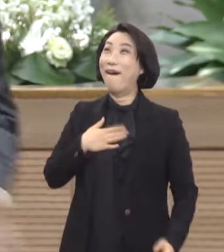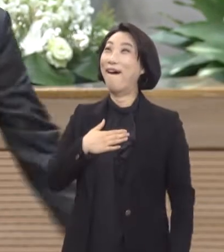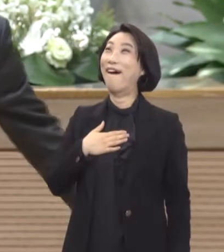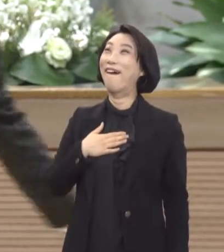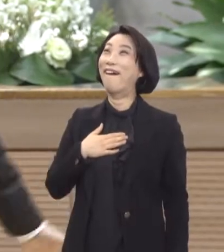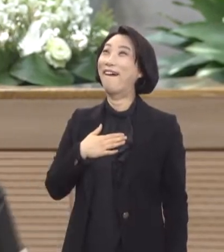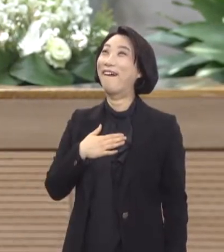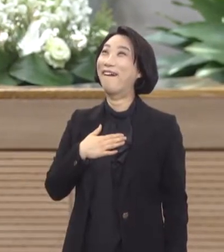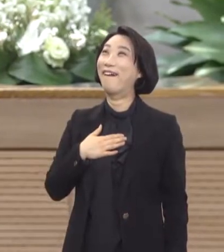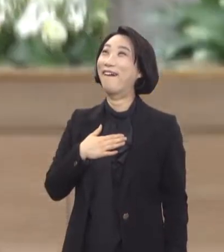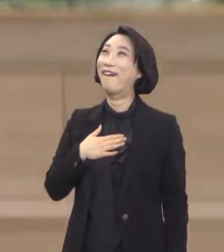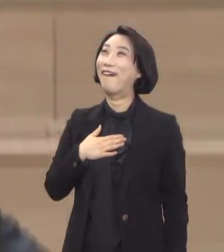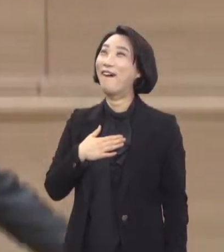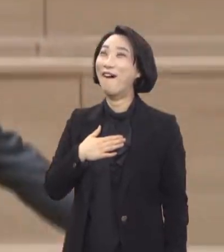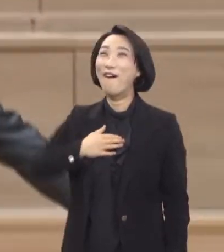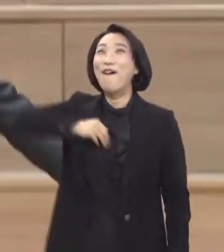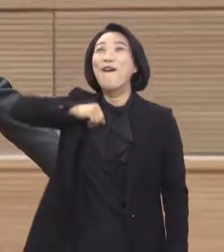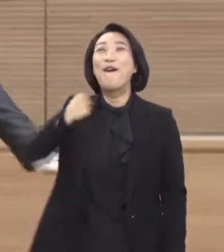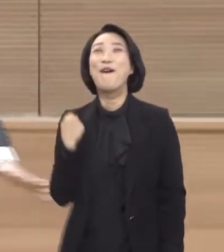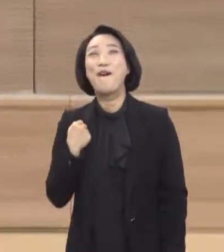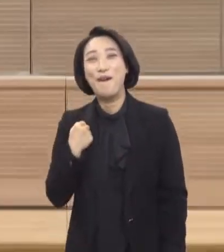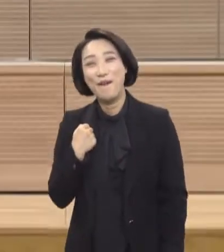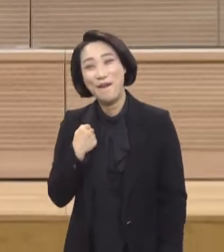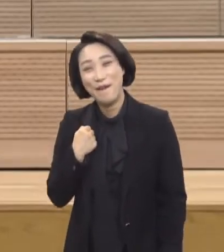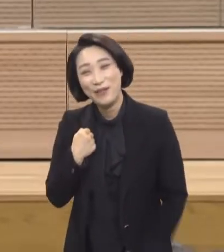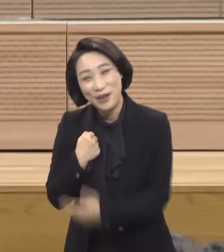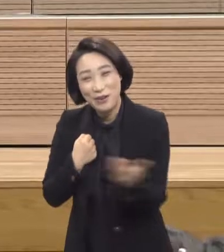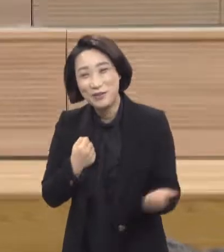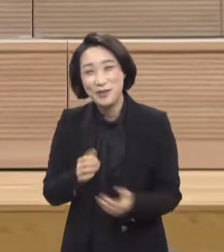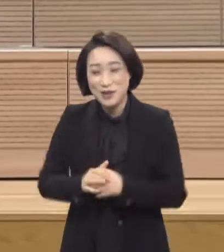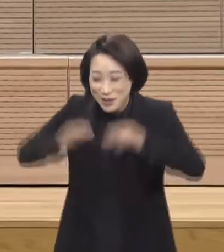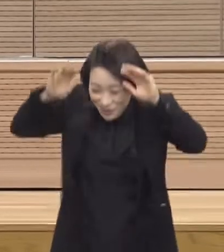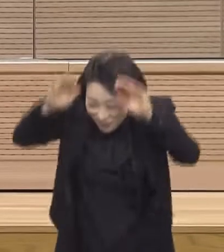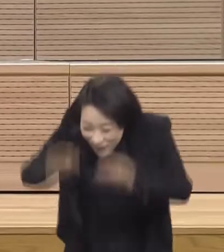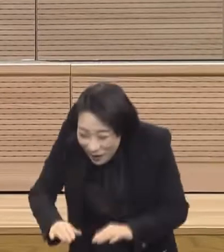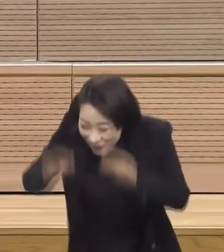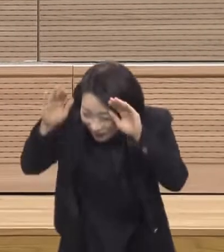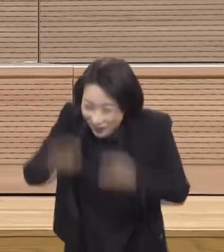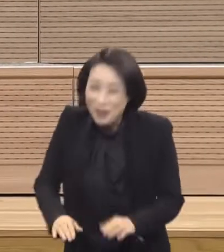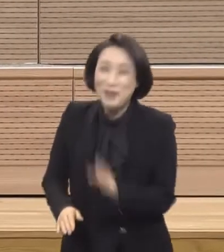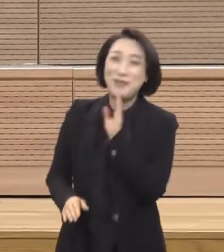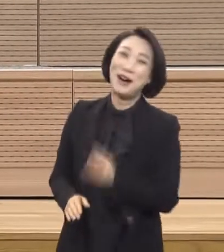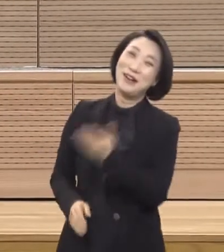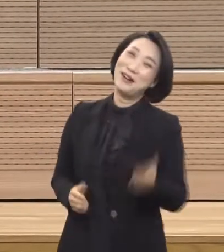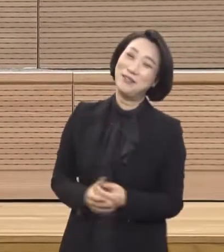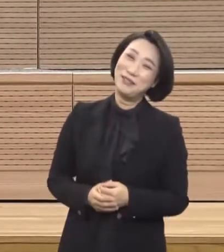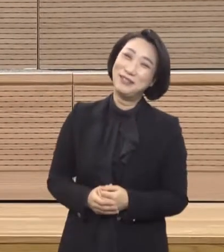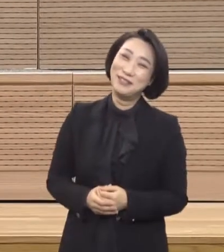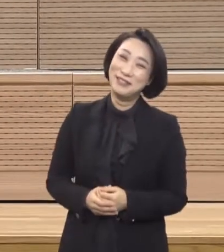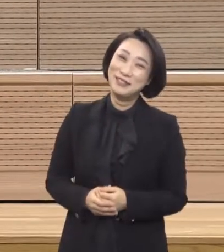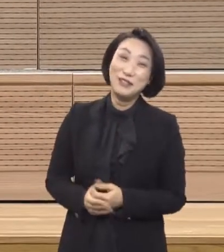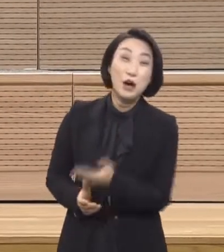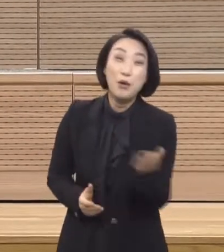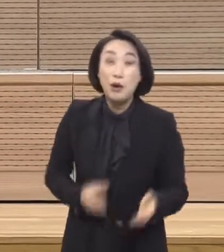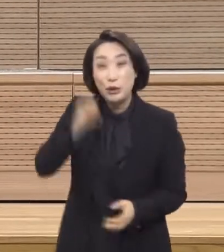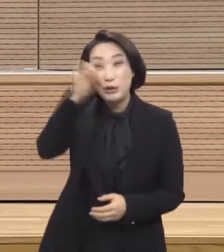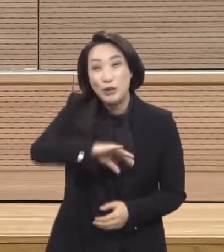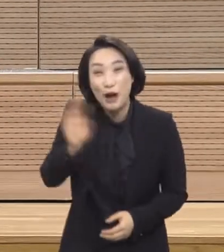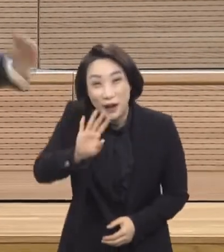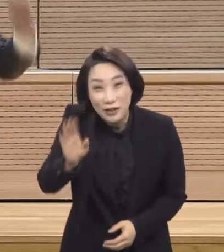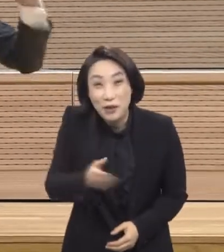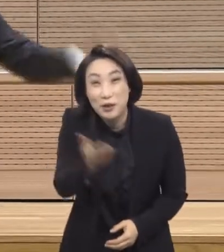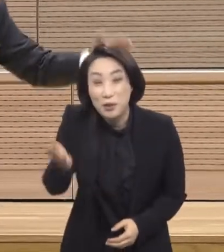이건 감지덕지어지. 그냥 막 황공무지어지. 그렇잖아. 그렇지. 이것도 그냥이